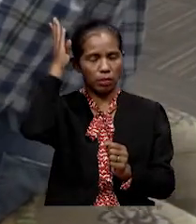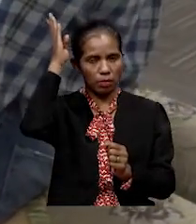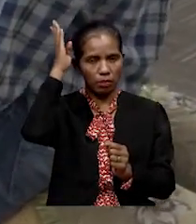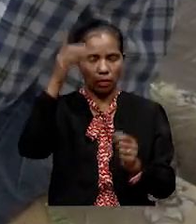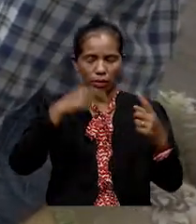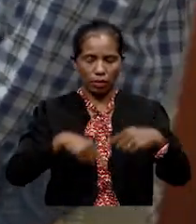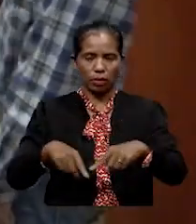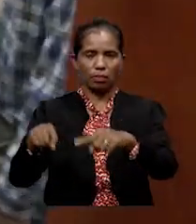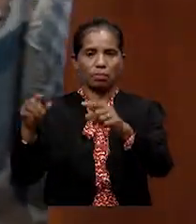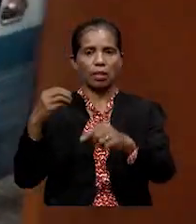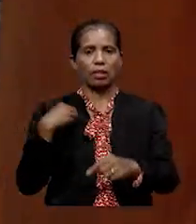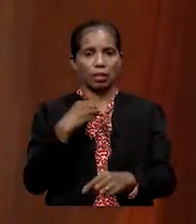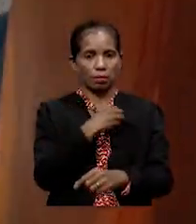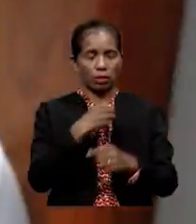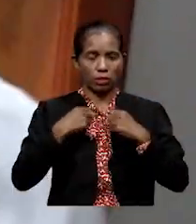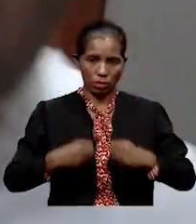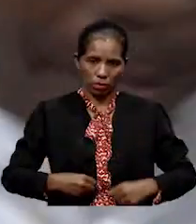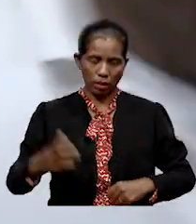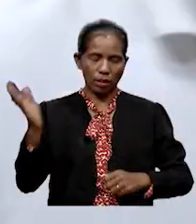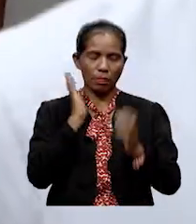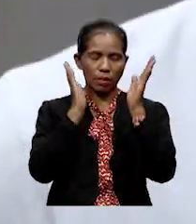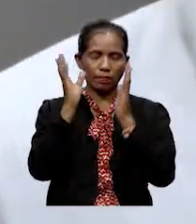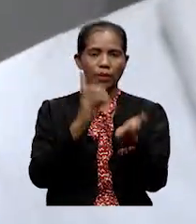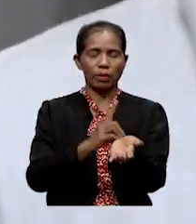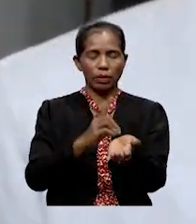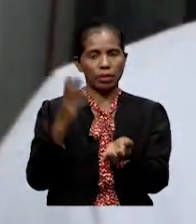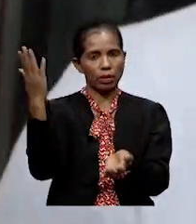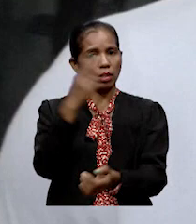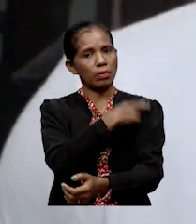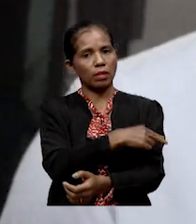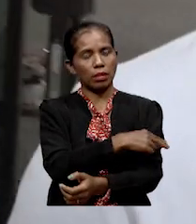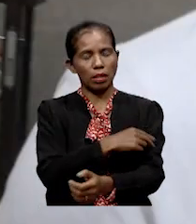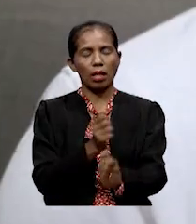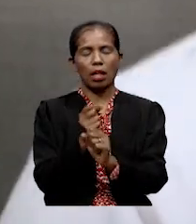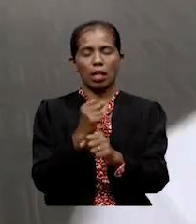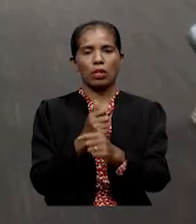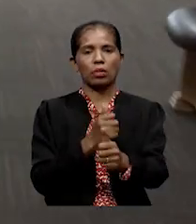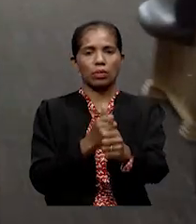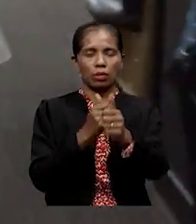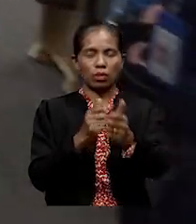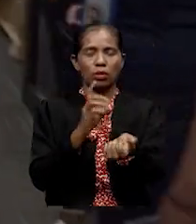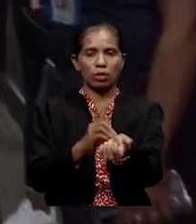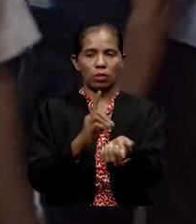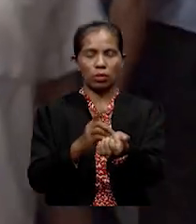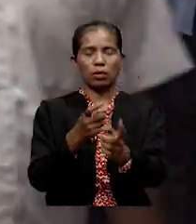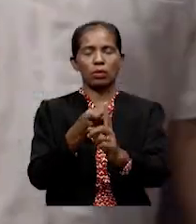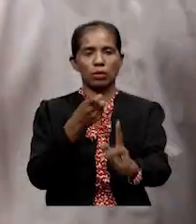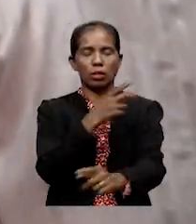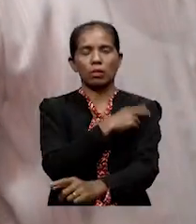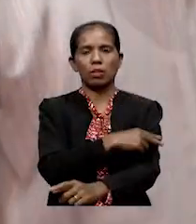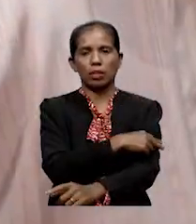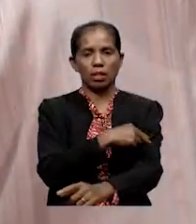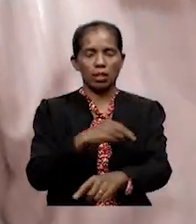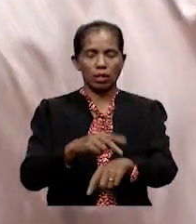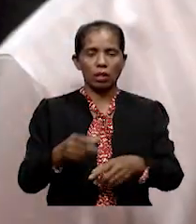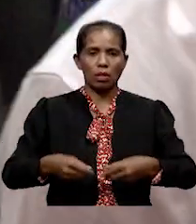halo tratamento Saudi Malaysia, informa, Dr. Sira Hospital Malaysia, halo tuir date, abstratu nebe Dr. Sirahusi Hospital Nasional Guido Valdares